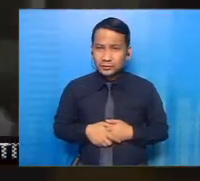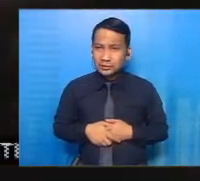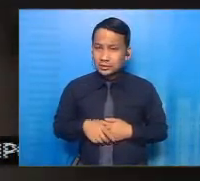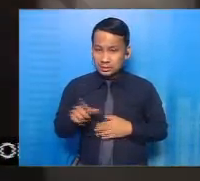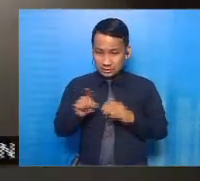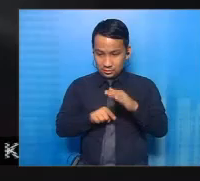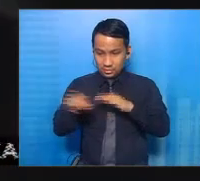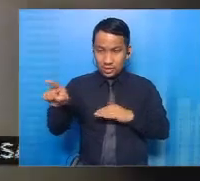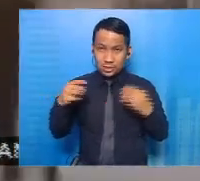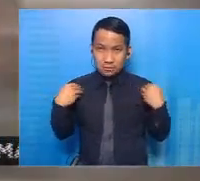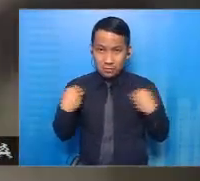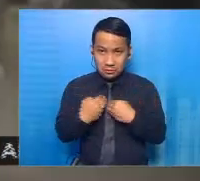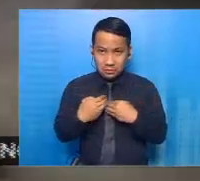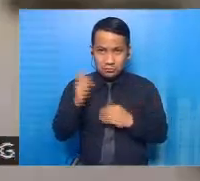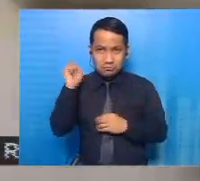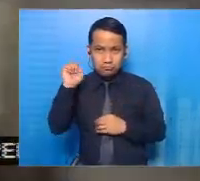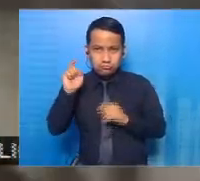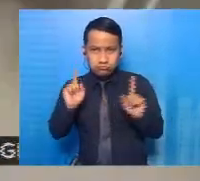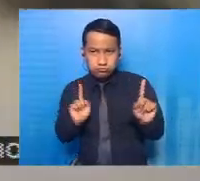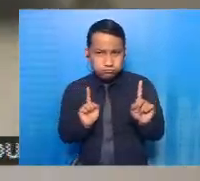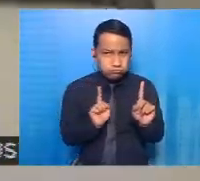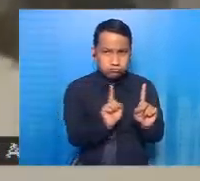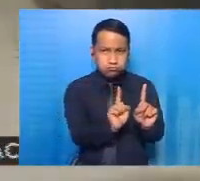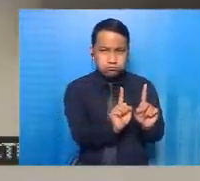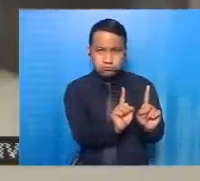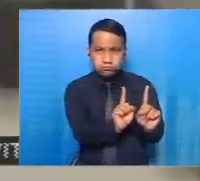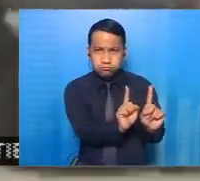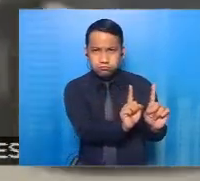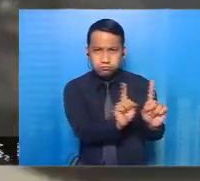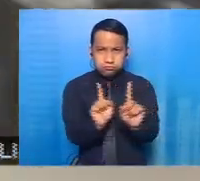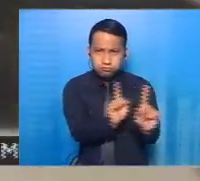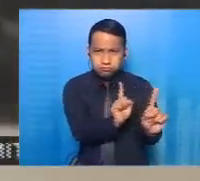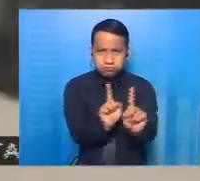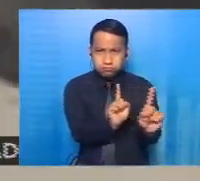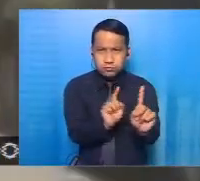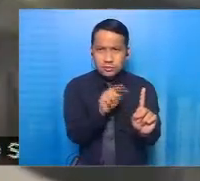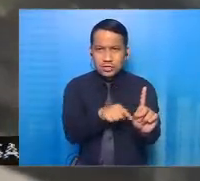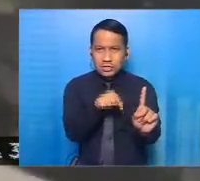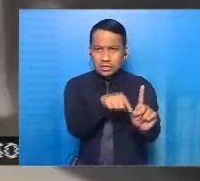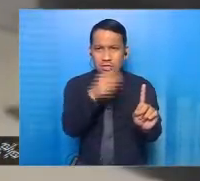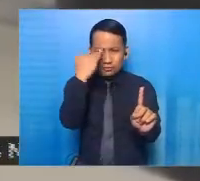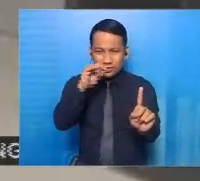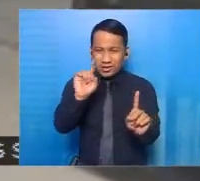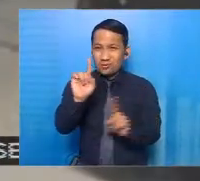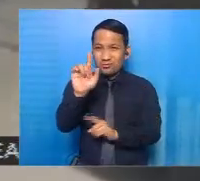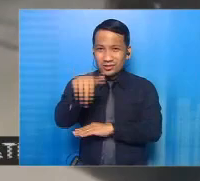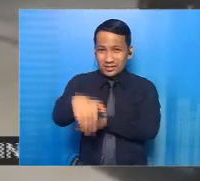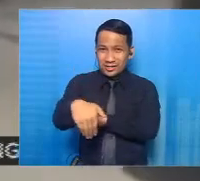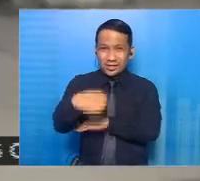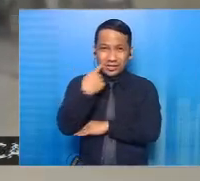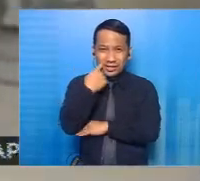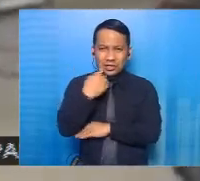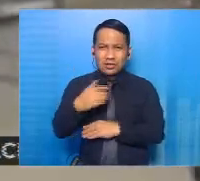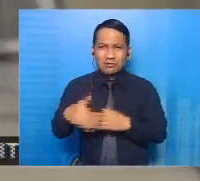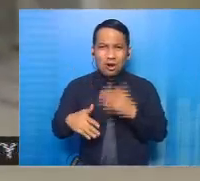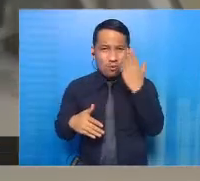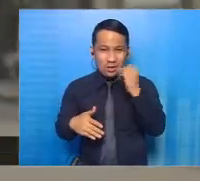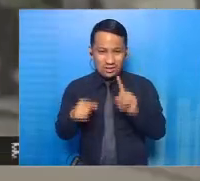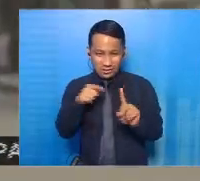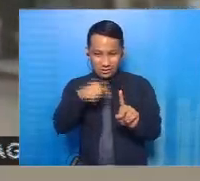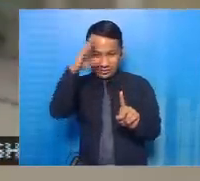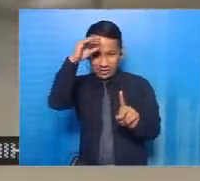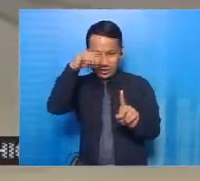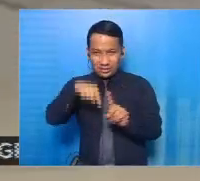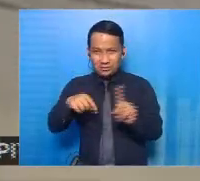Napatakbo ang mga miyembro ng Quezon City Task Force Disiplina ng Barangay Santo Domingo alauna ng madaling araw kanina. Hinahabol nila